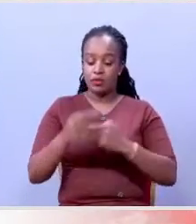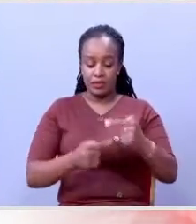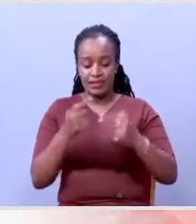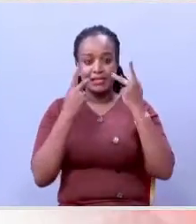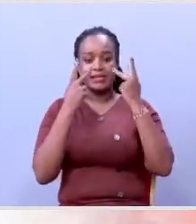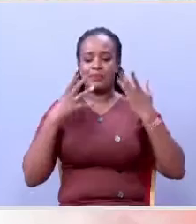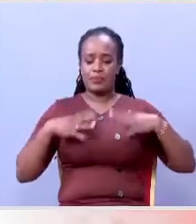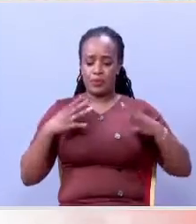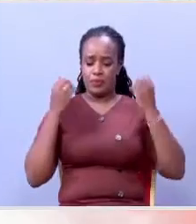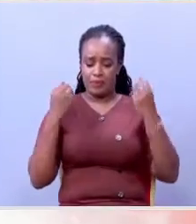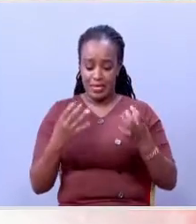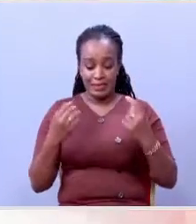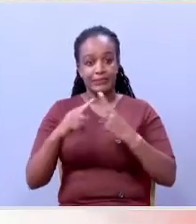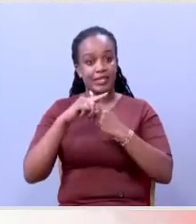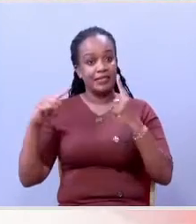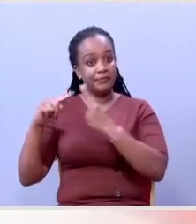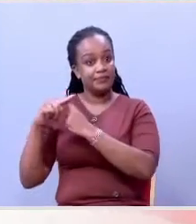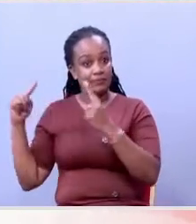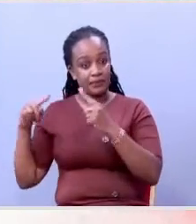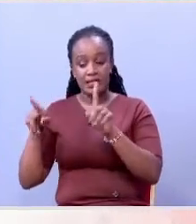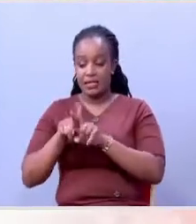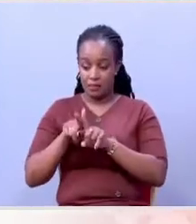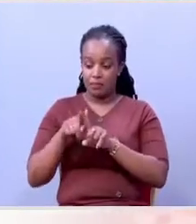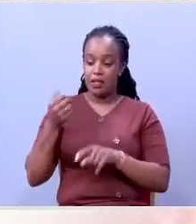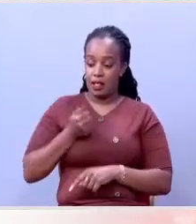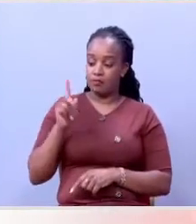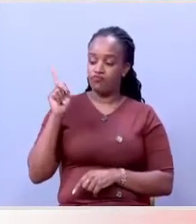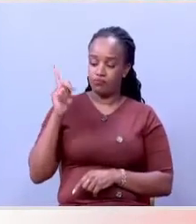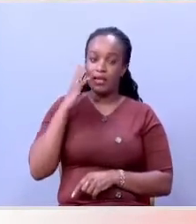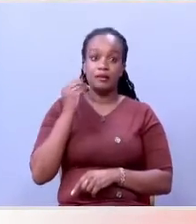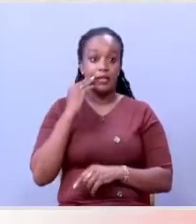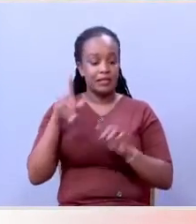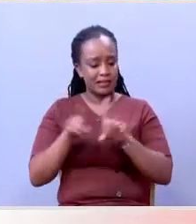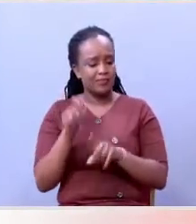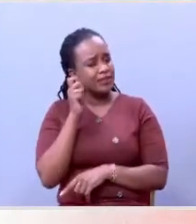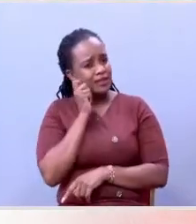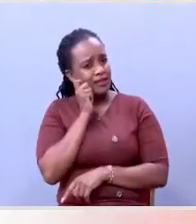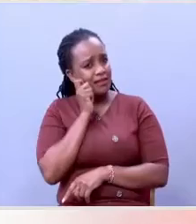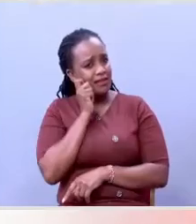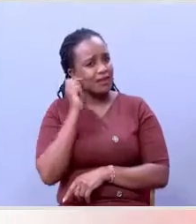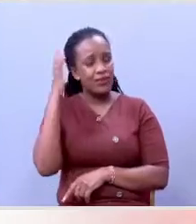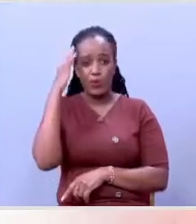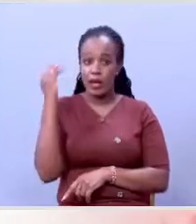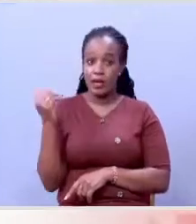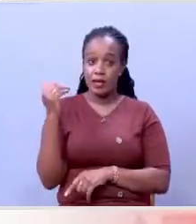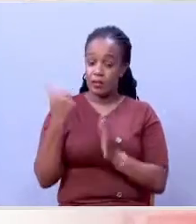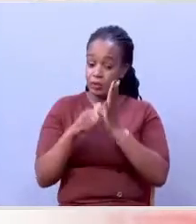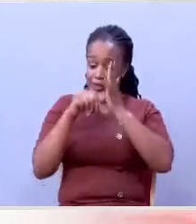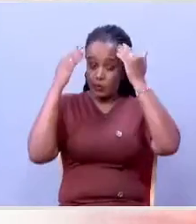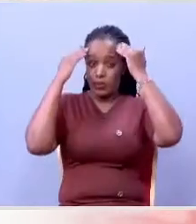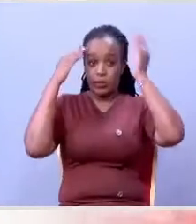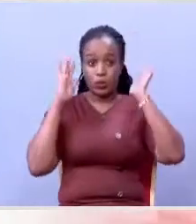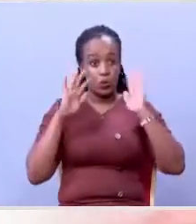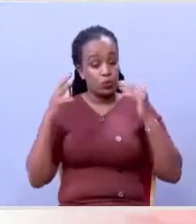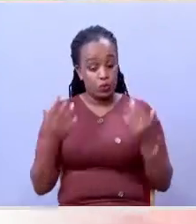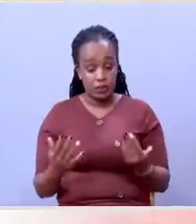na yeye pia amekuwa amepitia hiyo njia. Na ni kitu ya usuni sana kwa sababu shida tujui ni nini